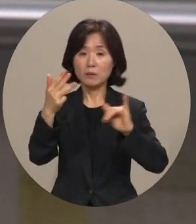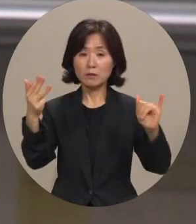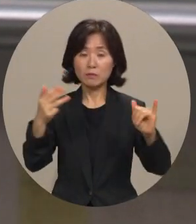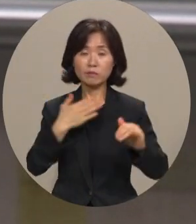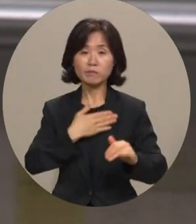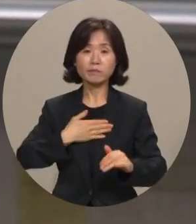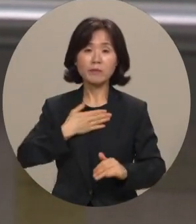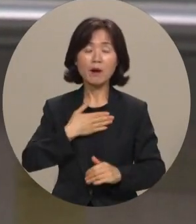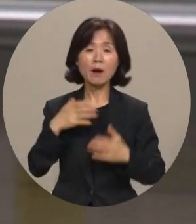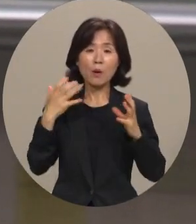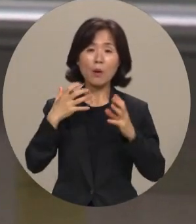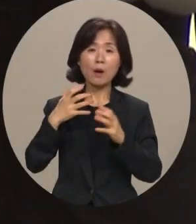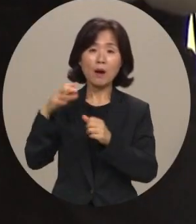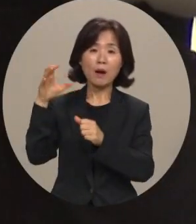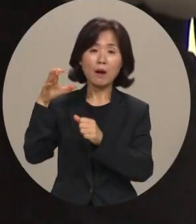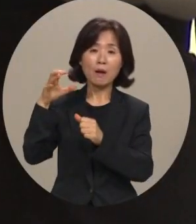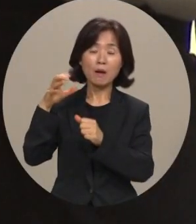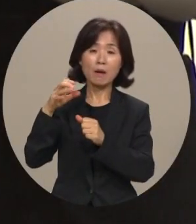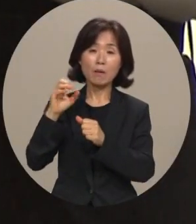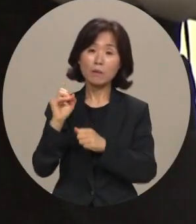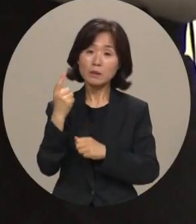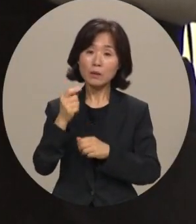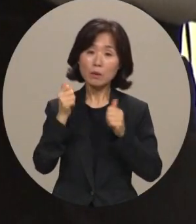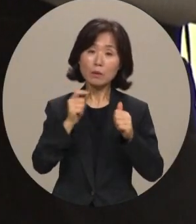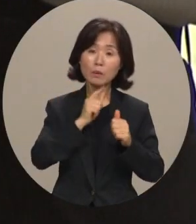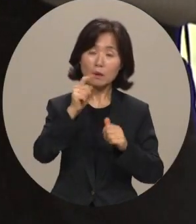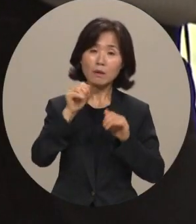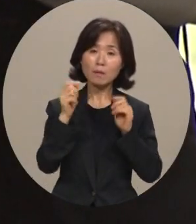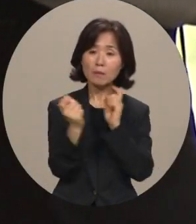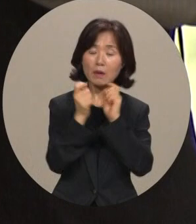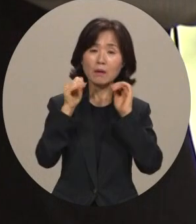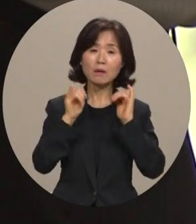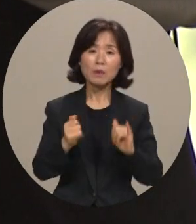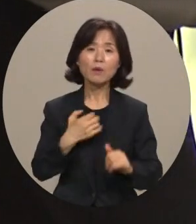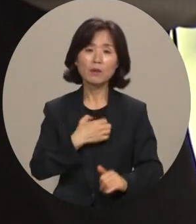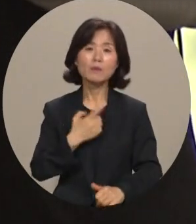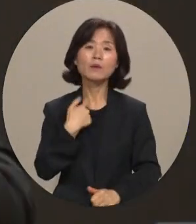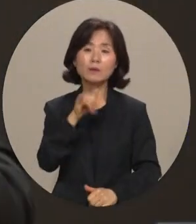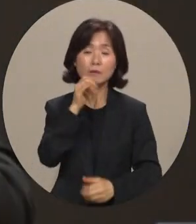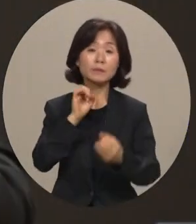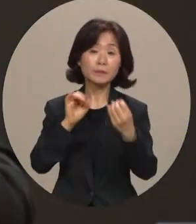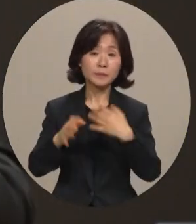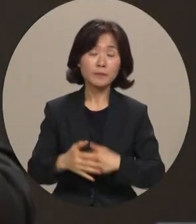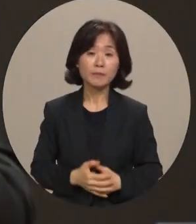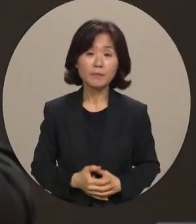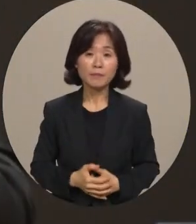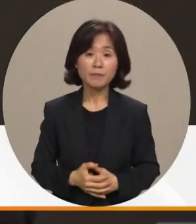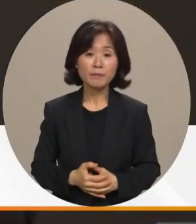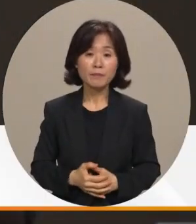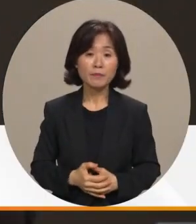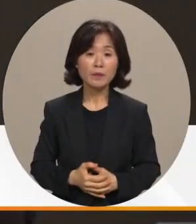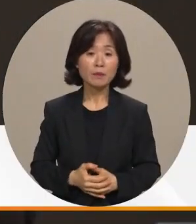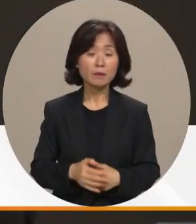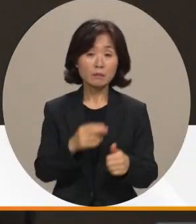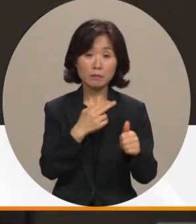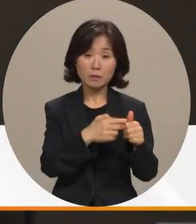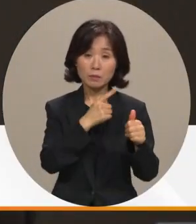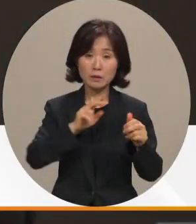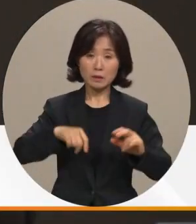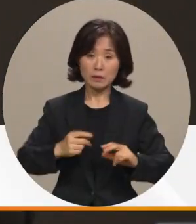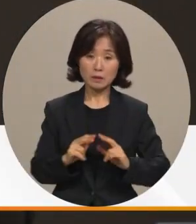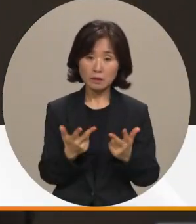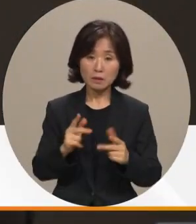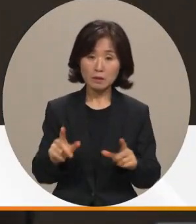정서적 아동학대로 고소당할까봐 걱정해 본 적이 있다고 답했습니다 결론은 선생님이 자신의